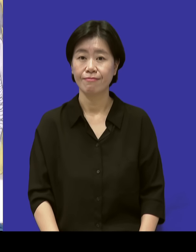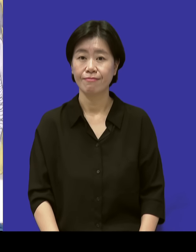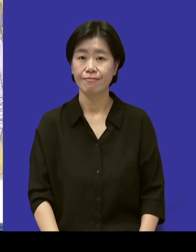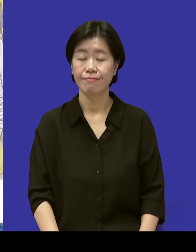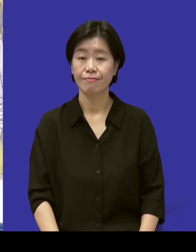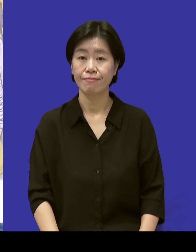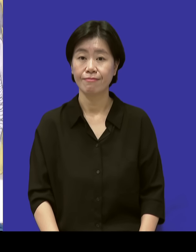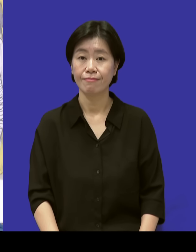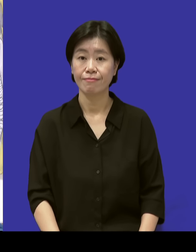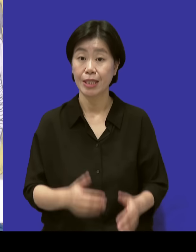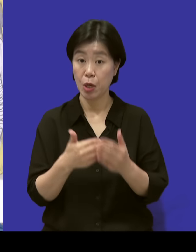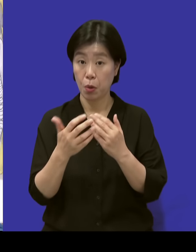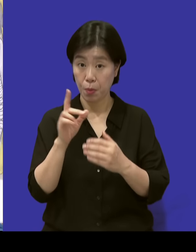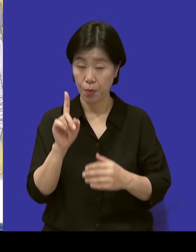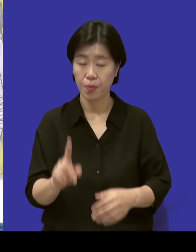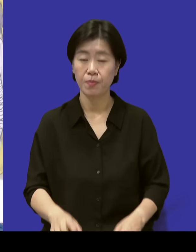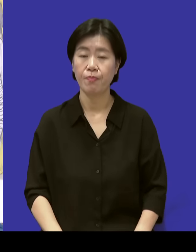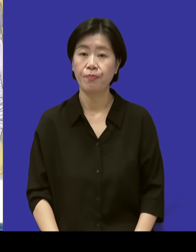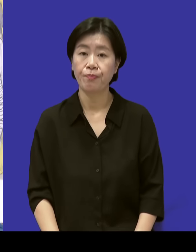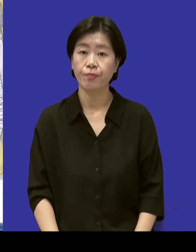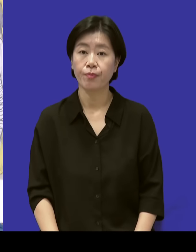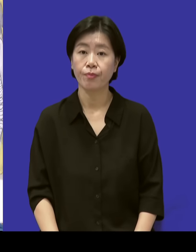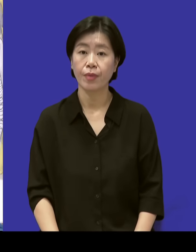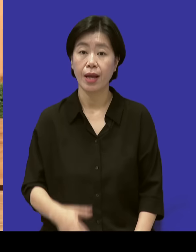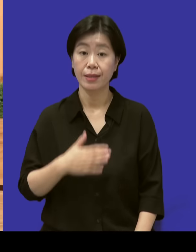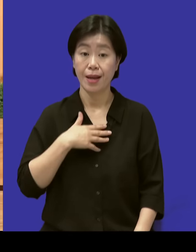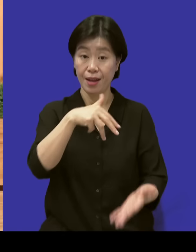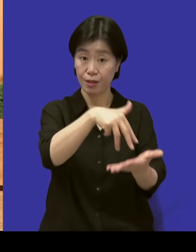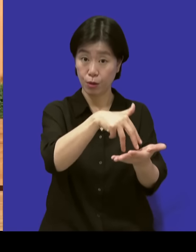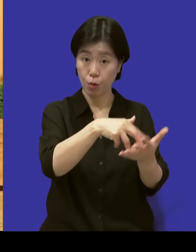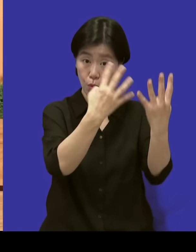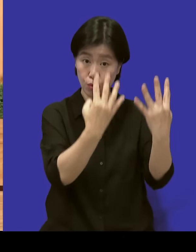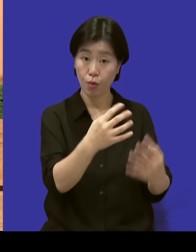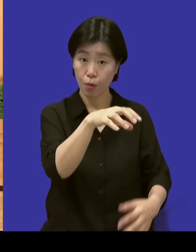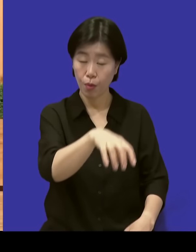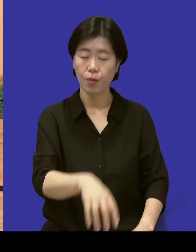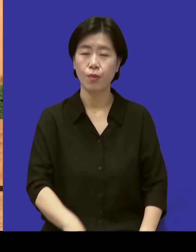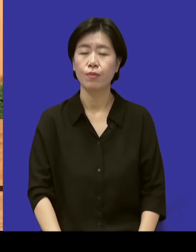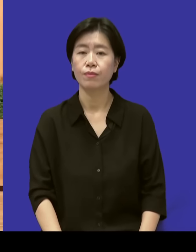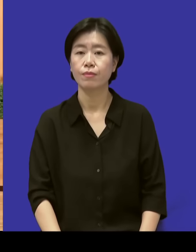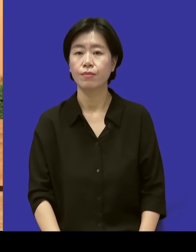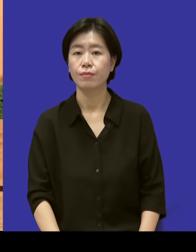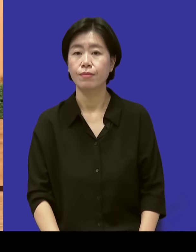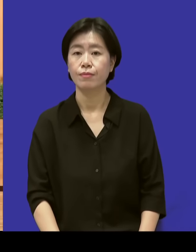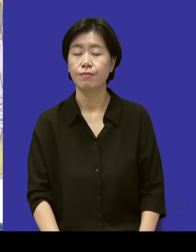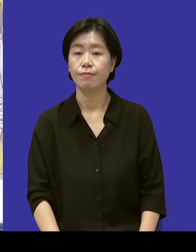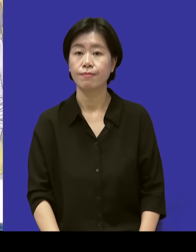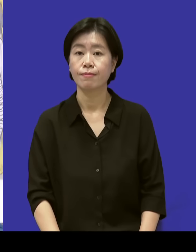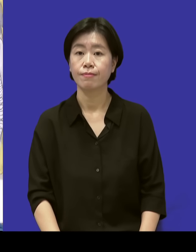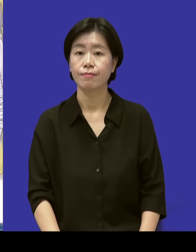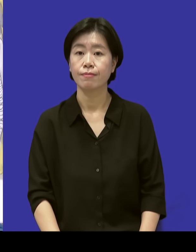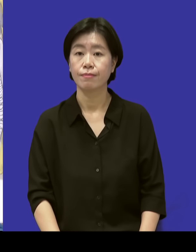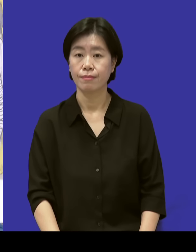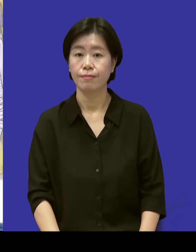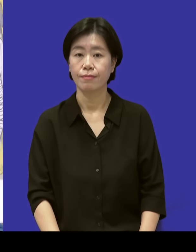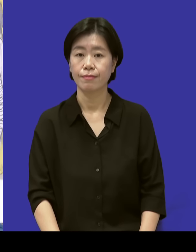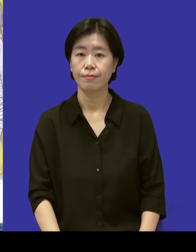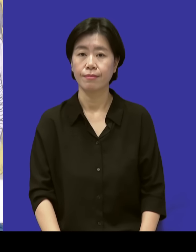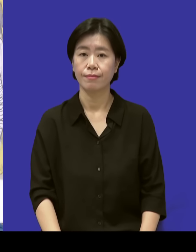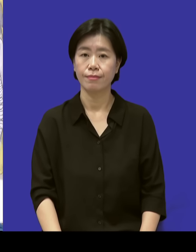한번 이런 경우 있었어요. 제가 청송했을 때 그 청송 군기가